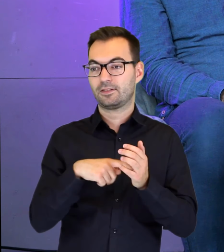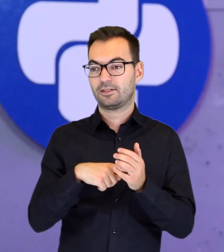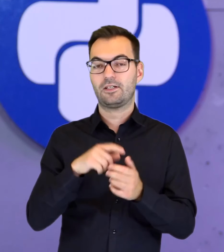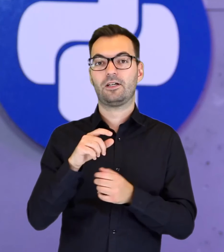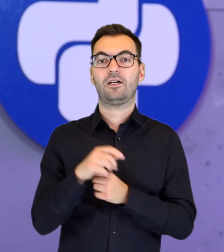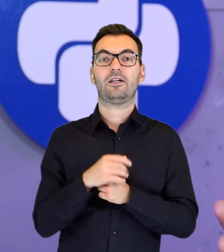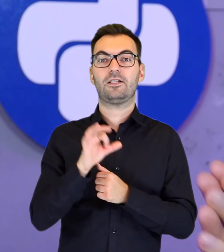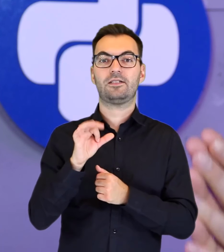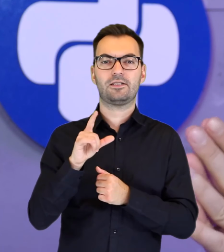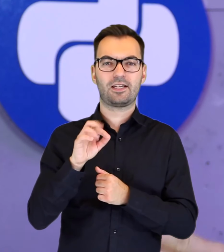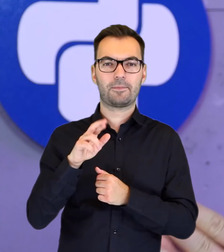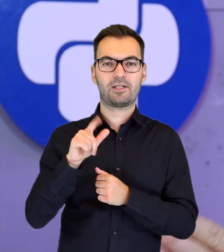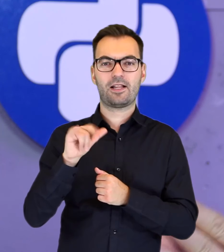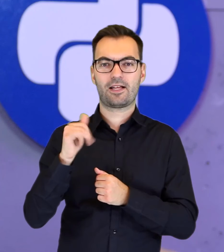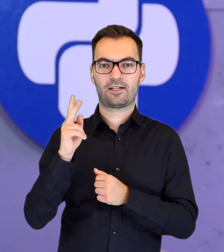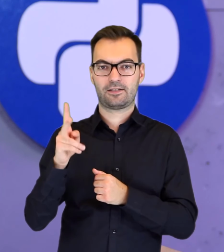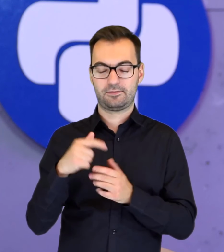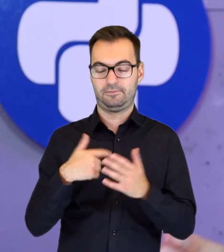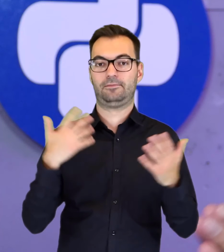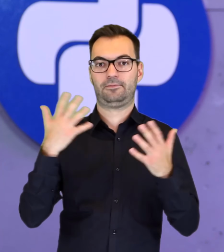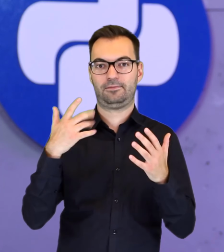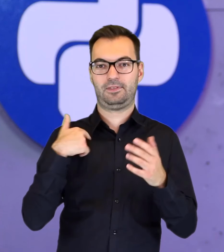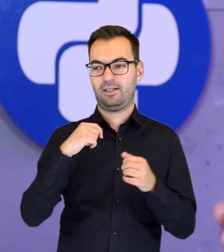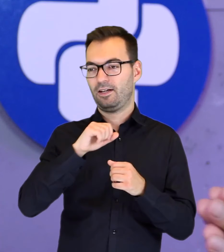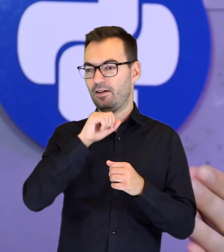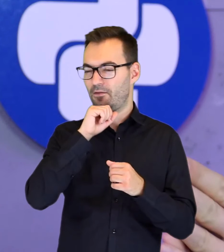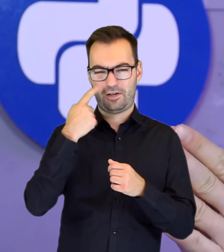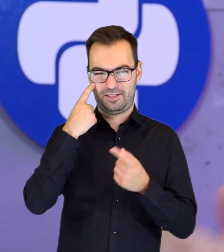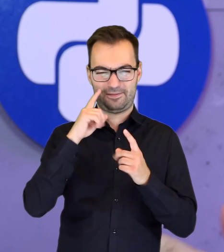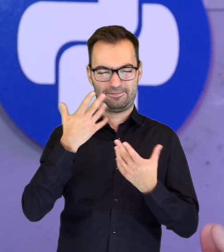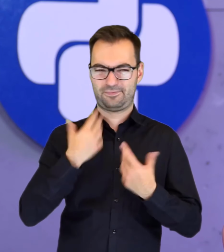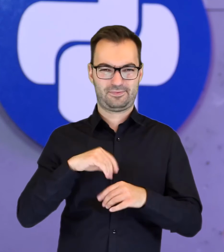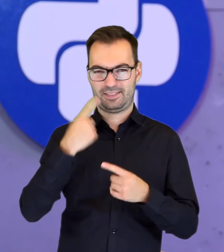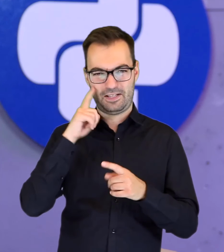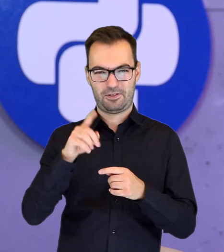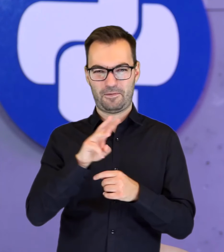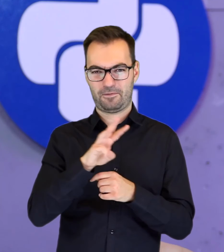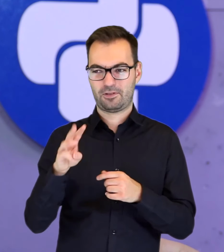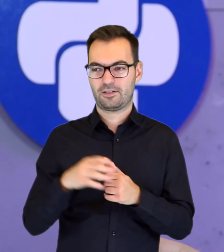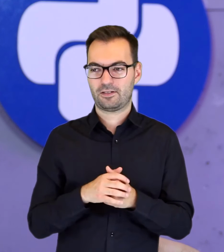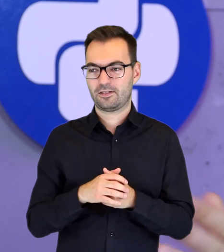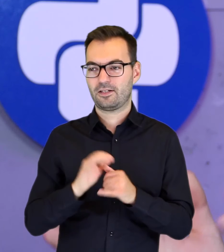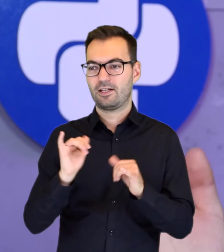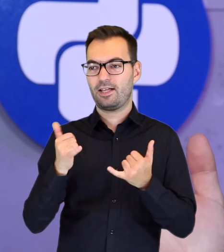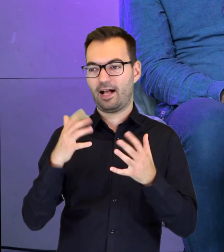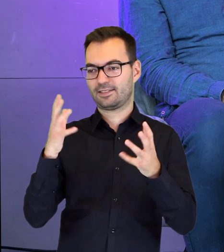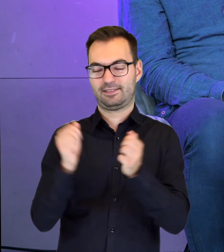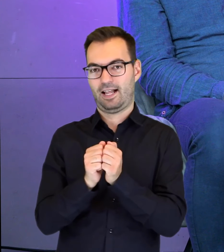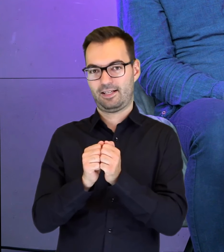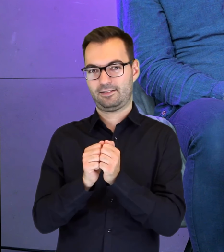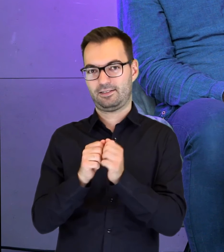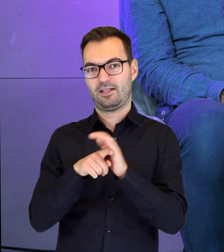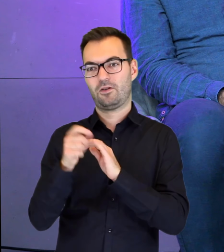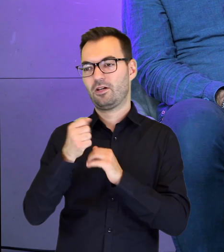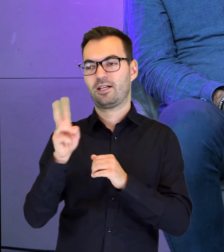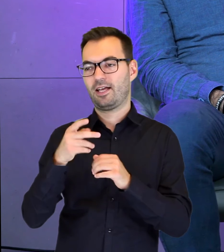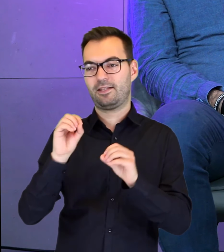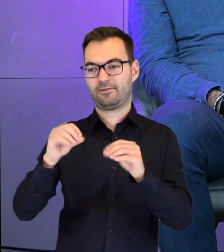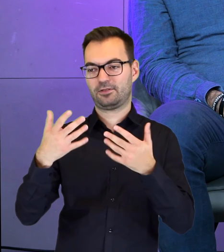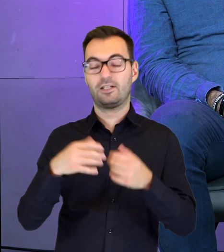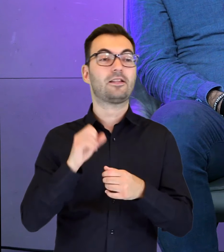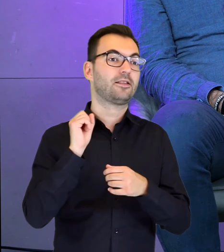jedna z rzeczy której nie że istnieje spotkałem się ze stringami tak to jest coś czego my zwykła